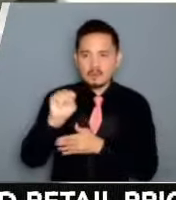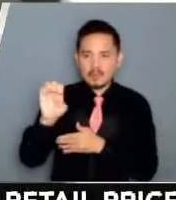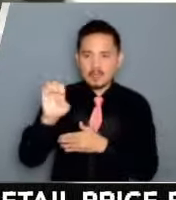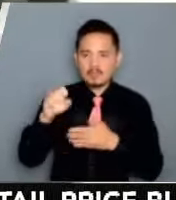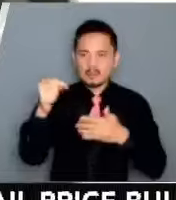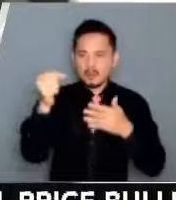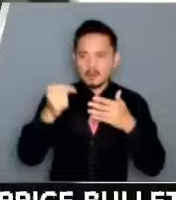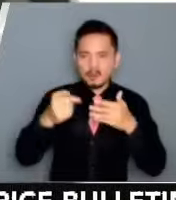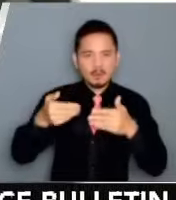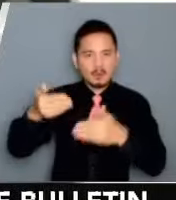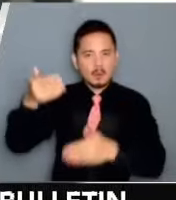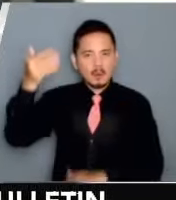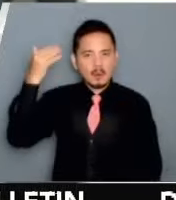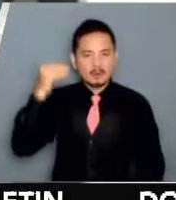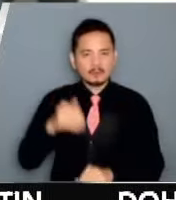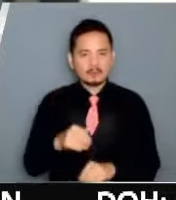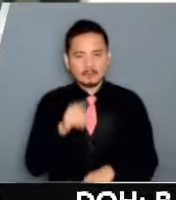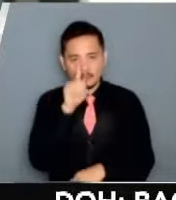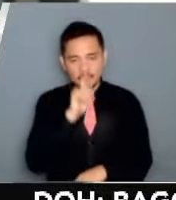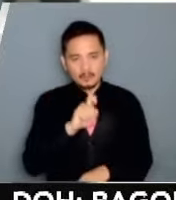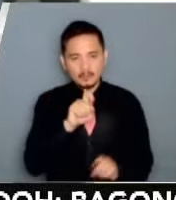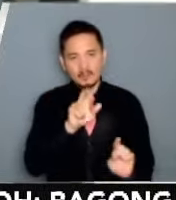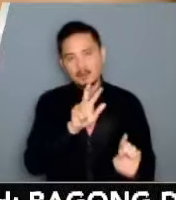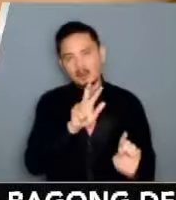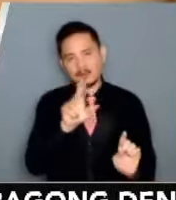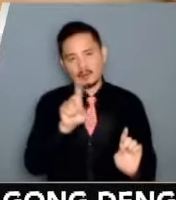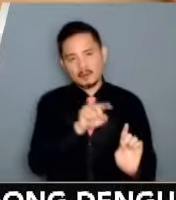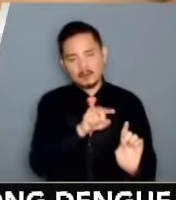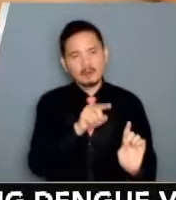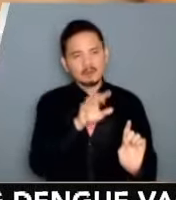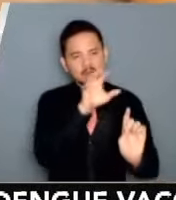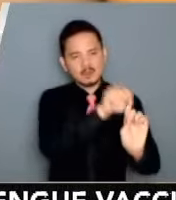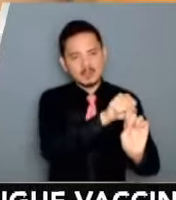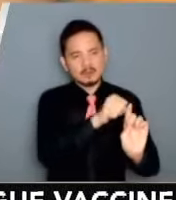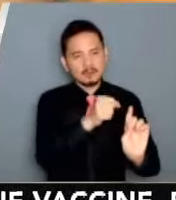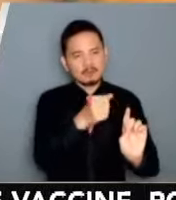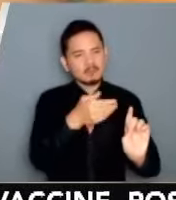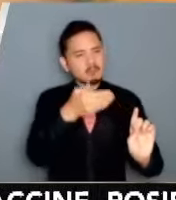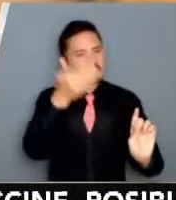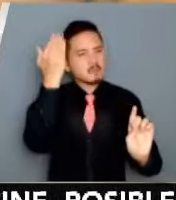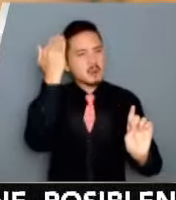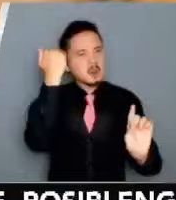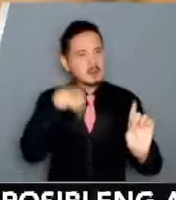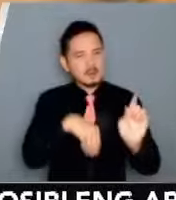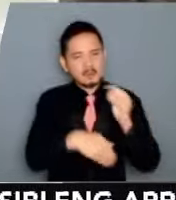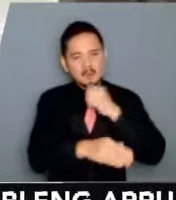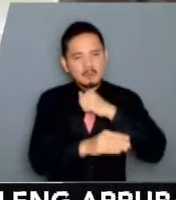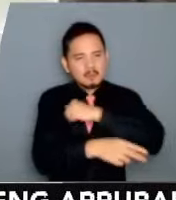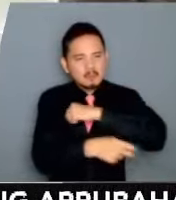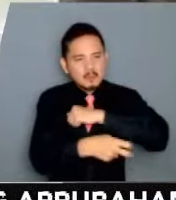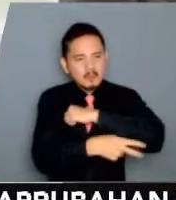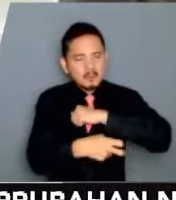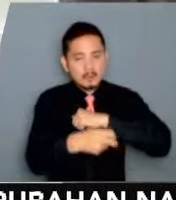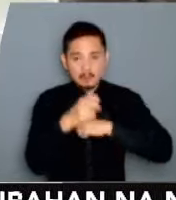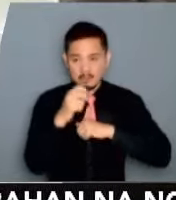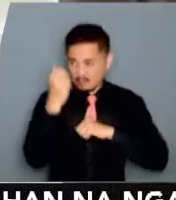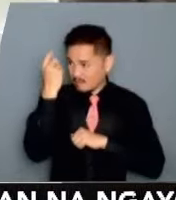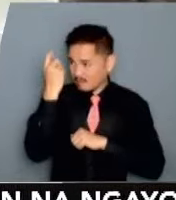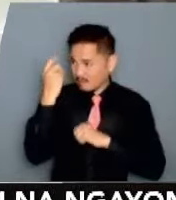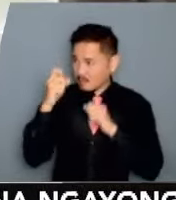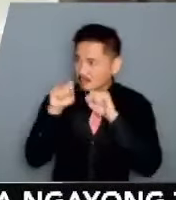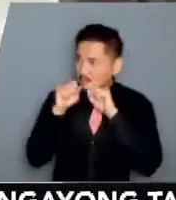sa suspect, nahuli na rin sa kasong pagnanakaw. Itinanggi nila na nagbebenta sila ng shabu. May nakuha ba sa iyong